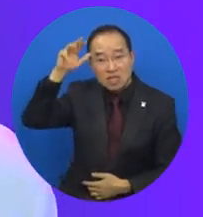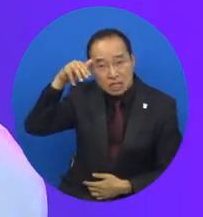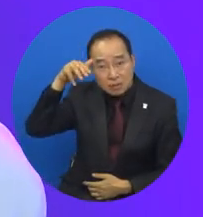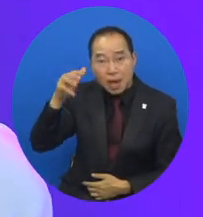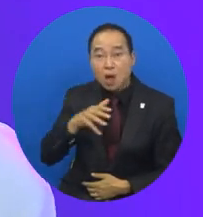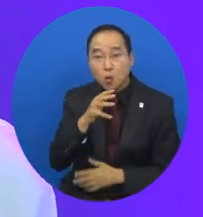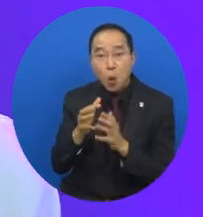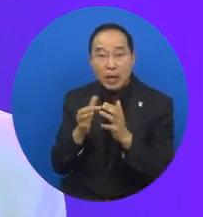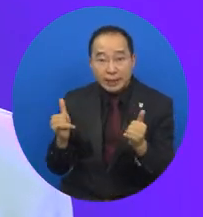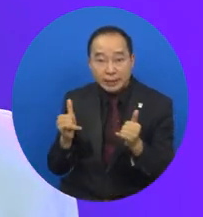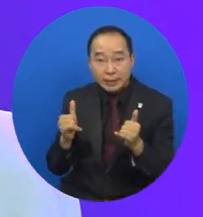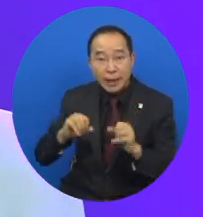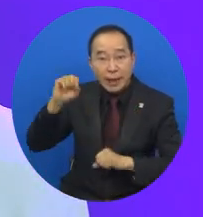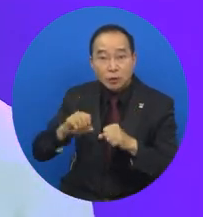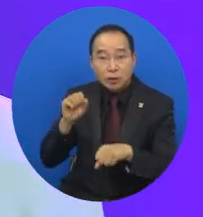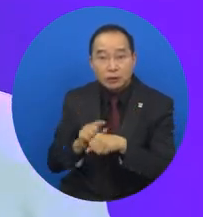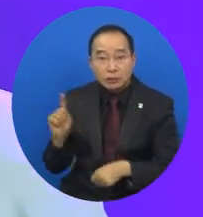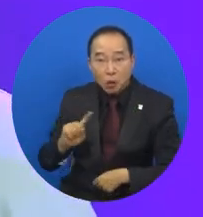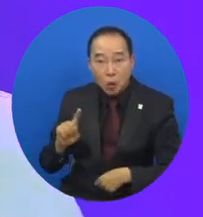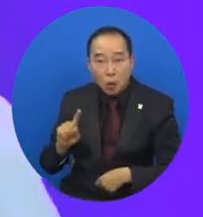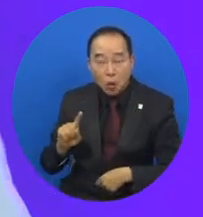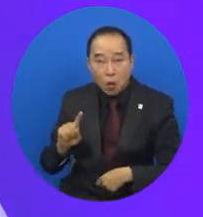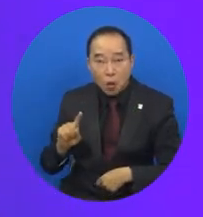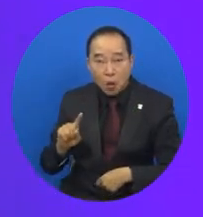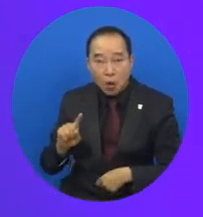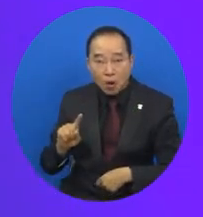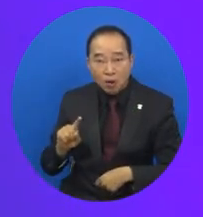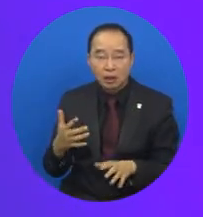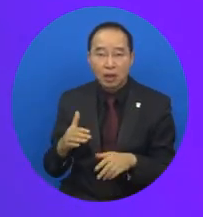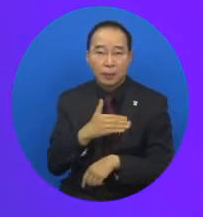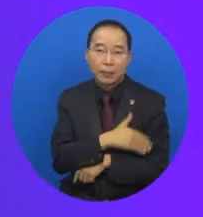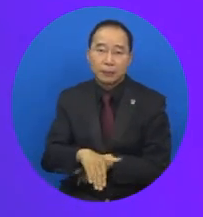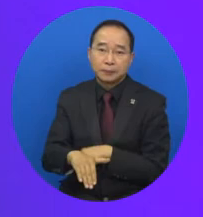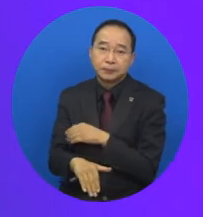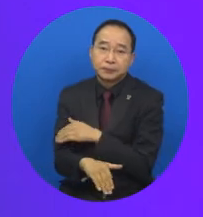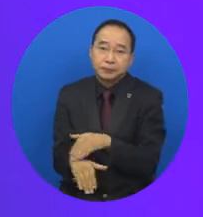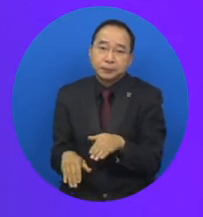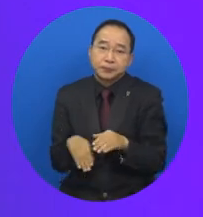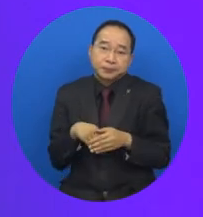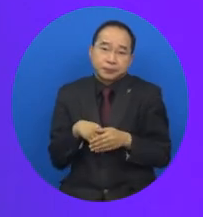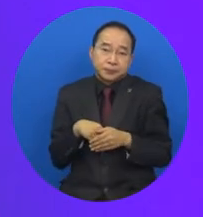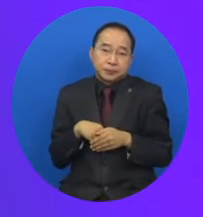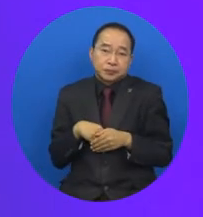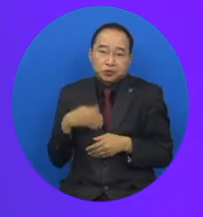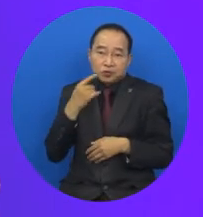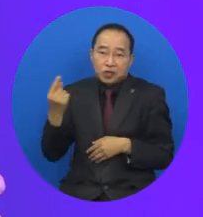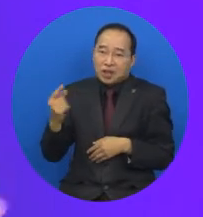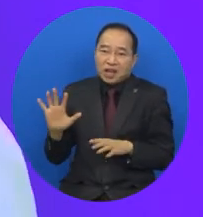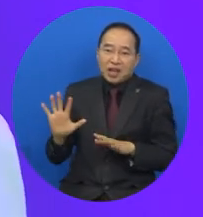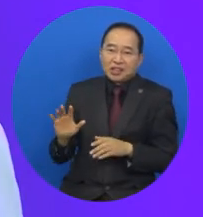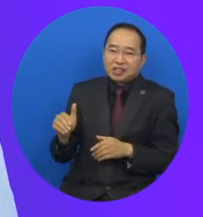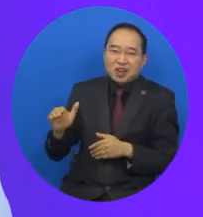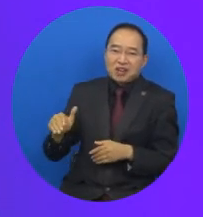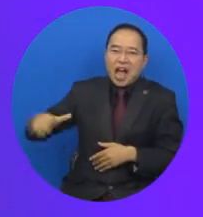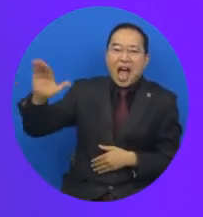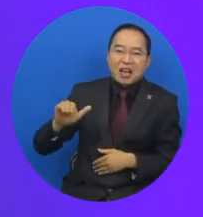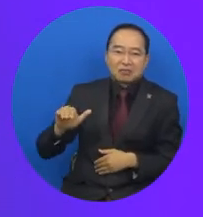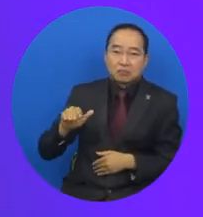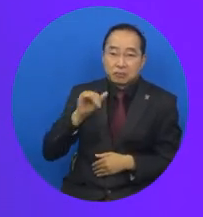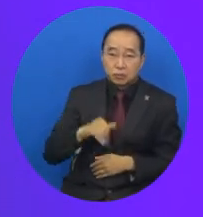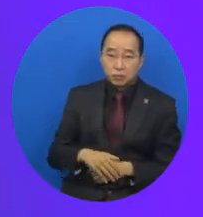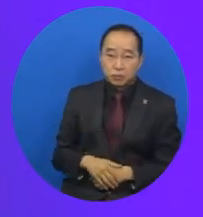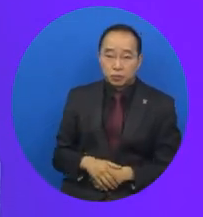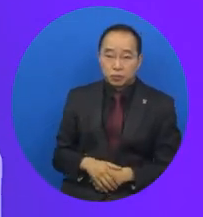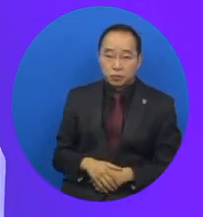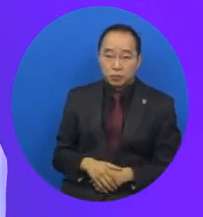사실 외면이에요. 친한 분들끼리만 이렇게 소곤소곤 얘기를 하지 옆에 닿는 것도 싫어하세요. 뭐 이러면서.